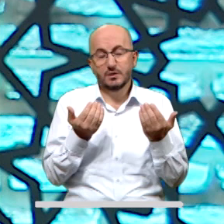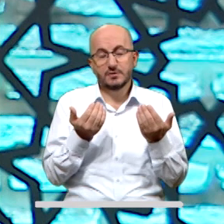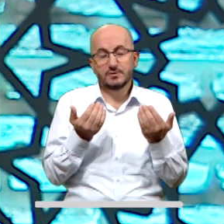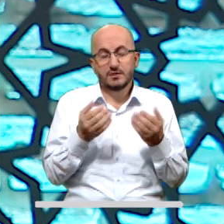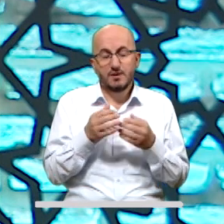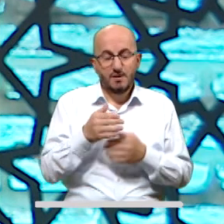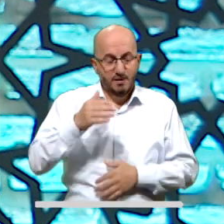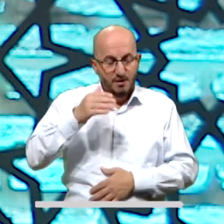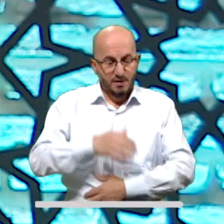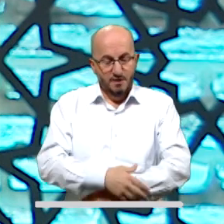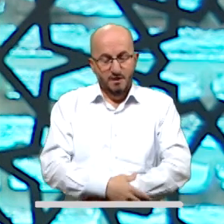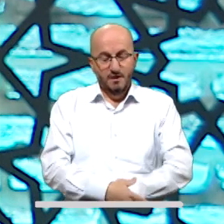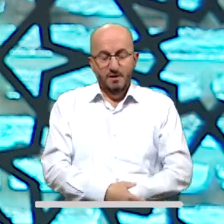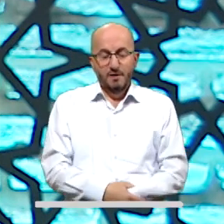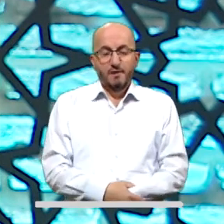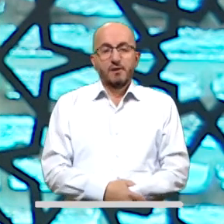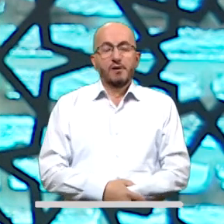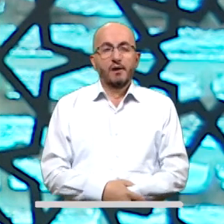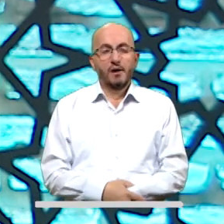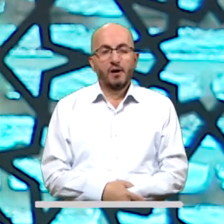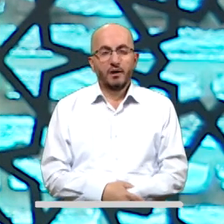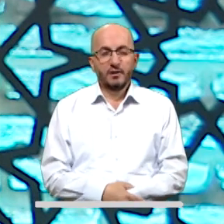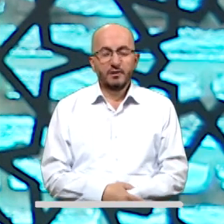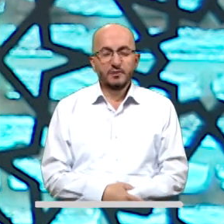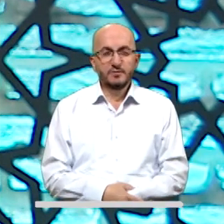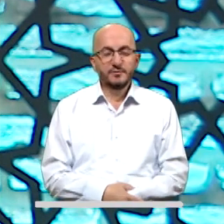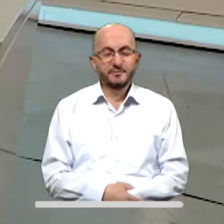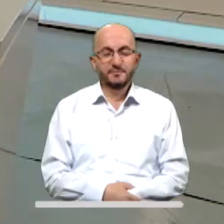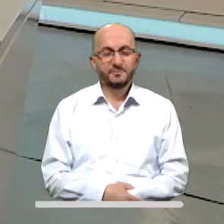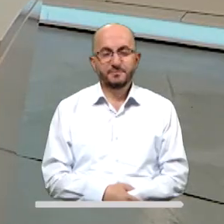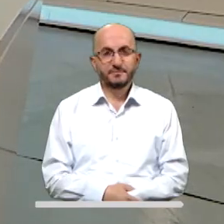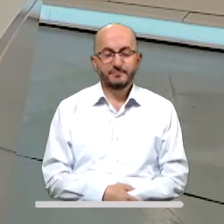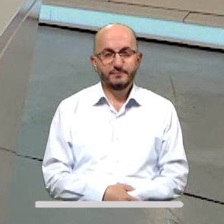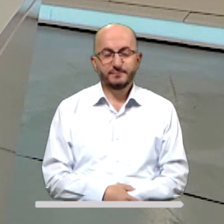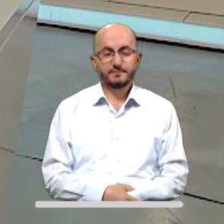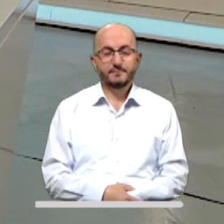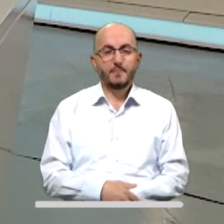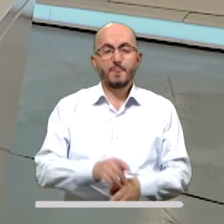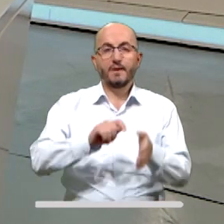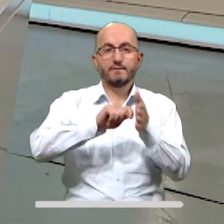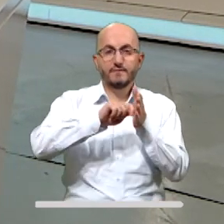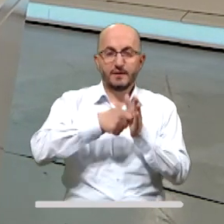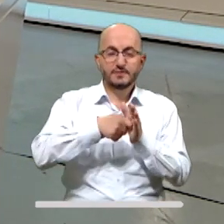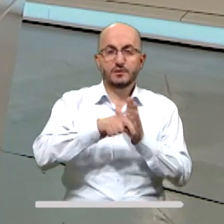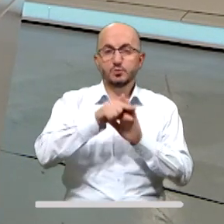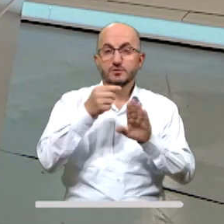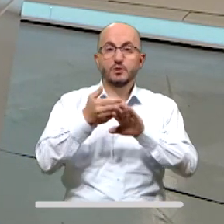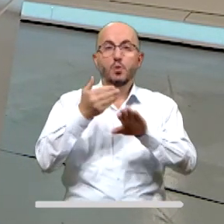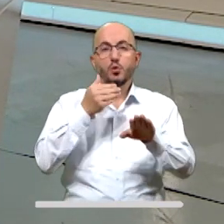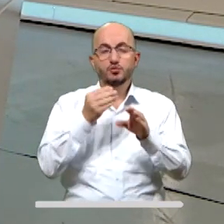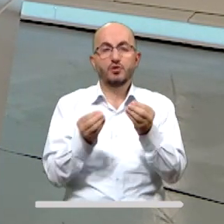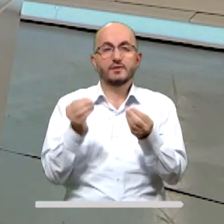Adana'mıza selam ediyoruz. Bereketli akşamlar diliyorum. Allah'a emanet olun. Tabii şimdi Fatiha'dan önce, Zamm-ı